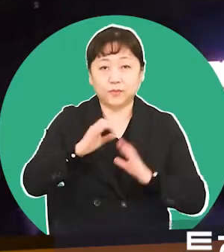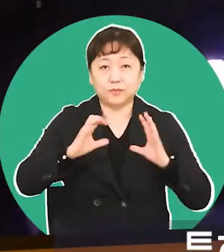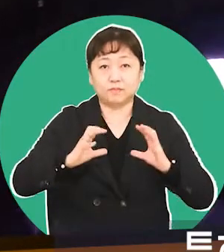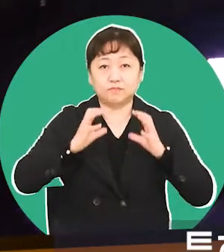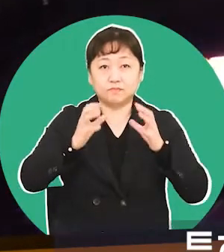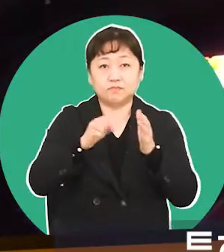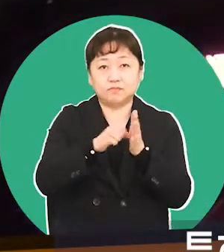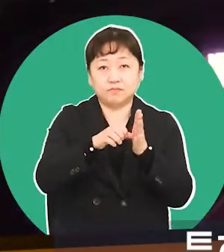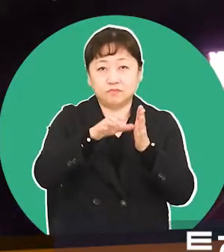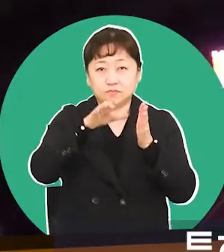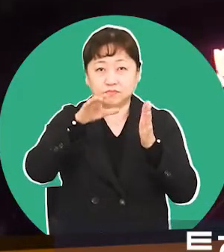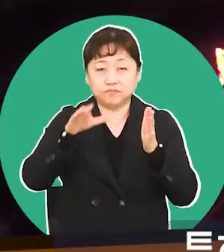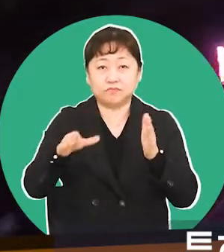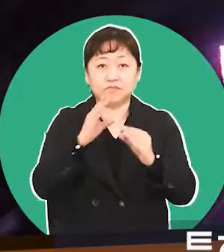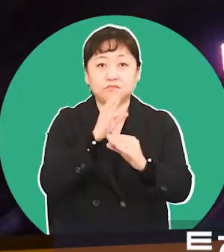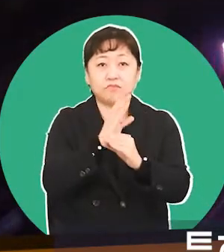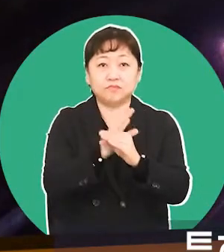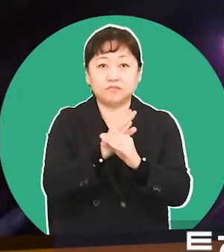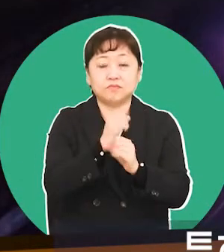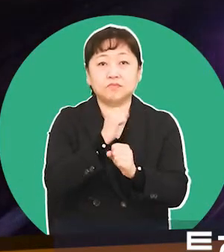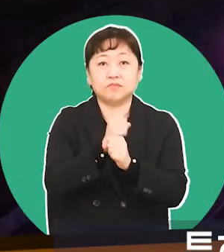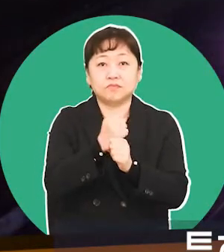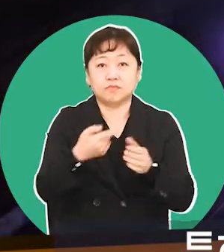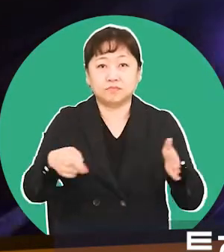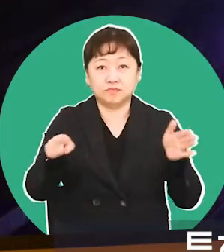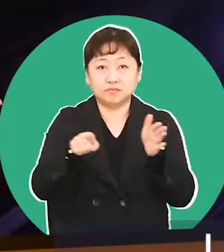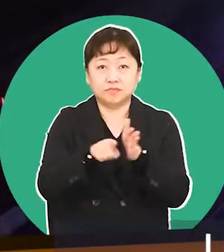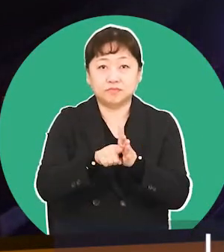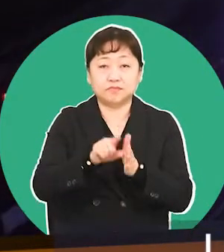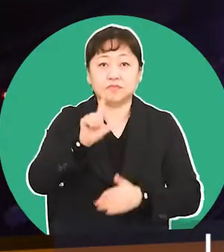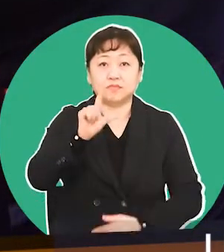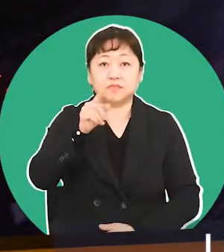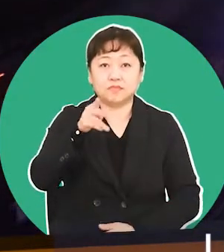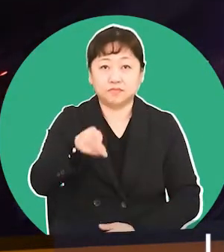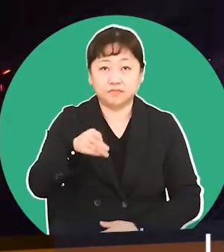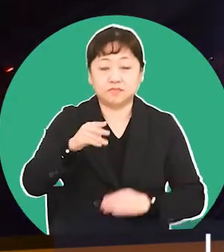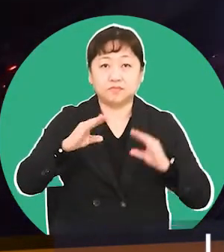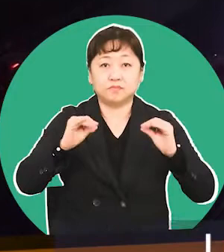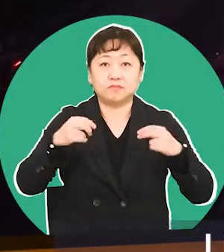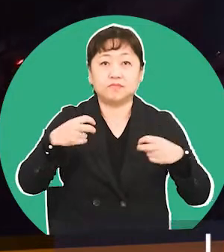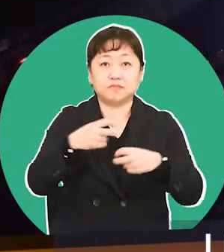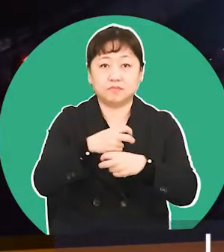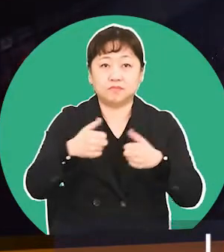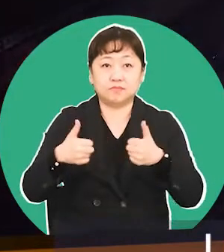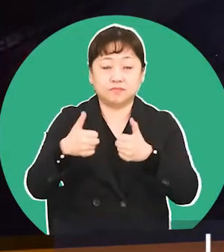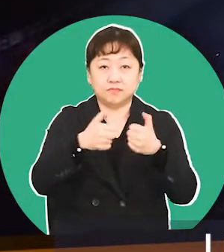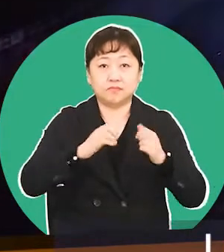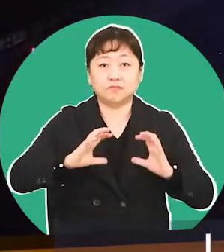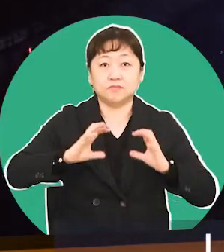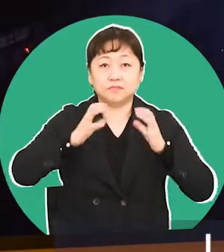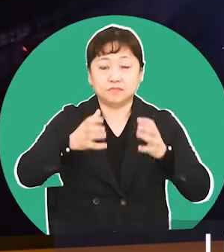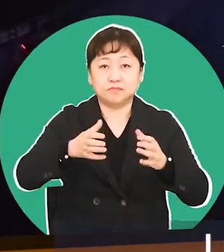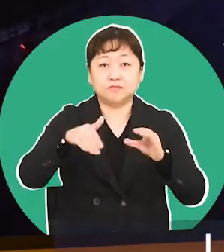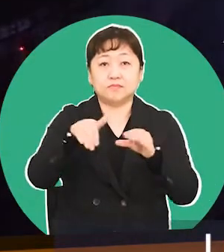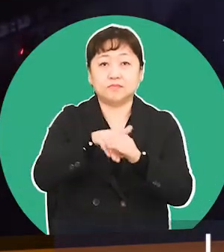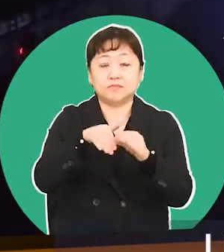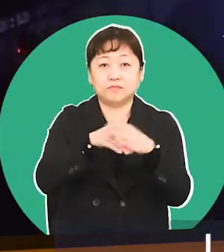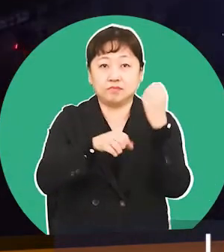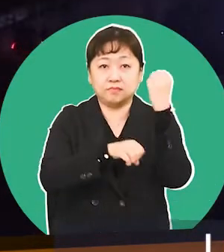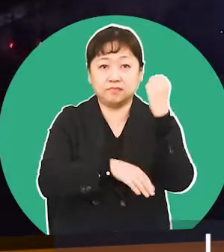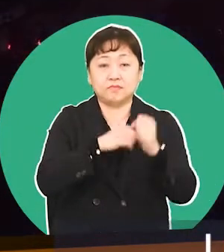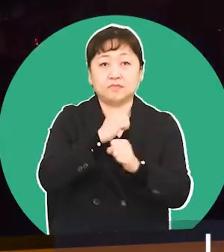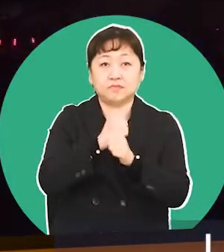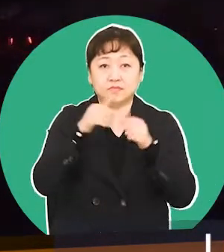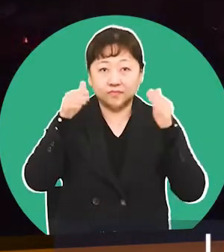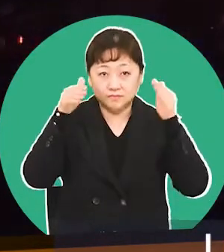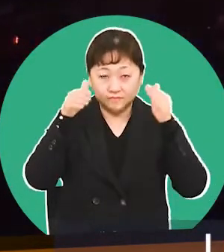유명한 k 콘텐츠의 거점 으로 조성하기 위해 lh 국보 부와 협의해 글로벌 문화수도 를 만드는데